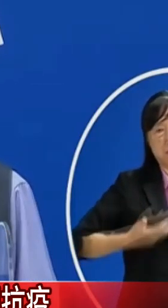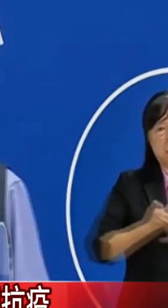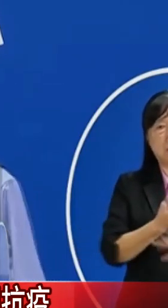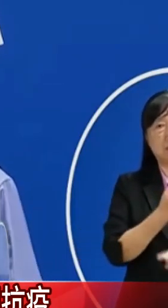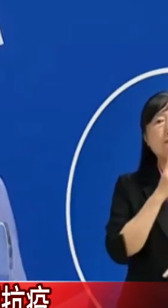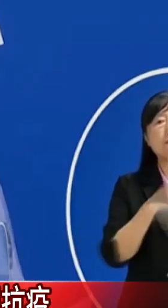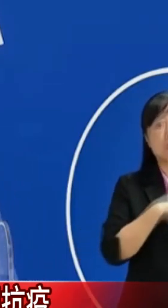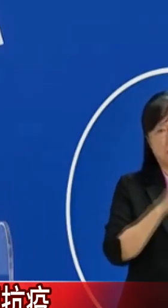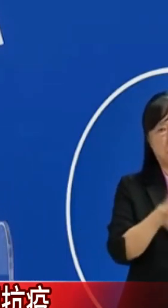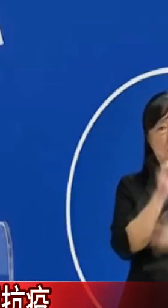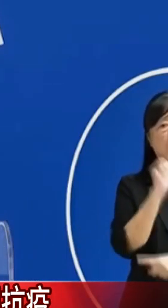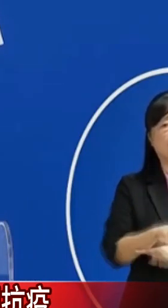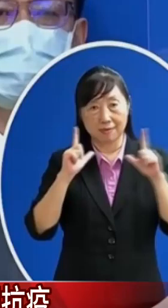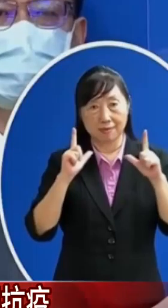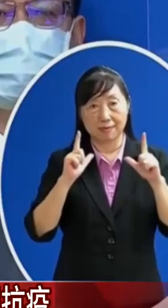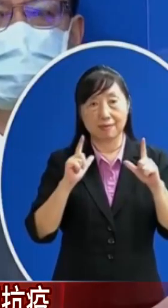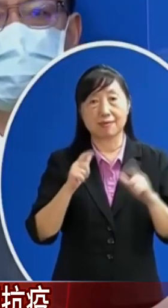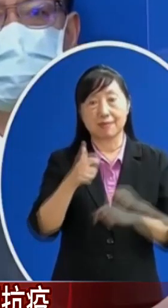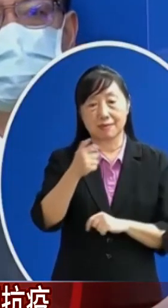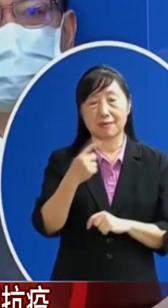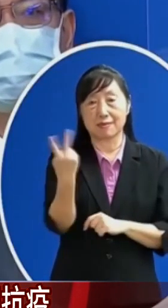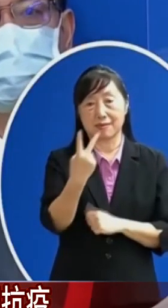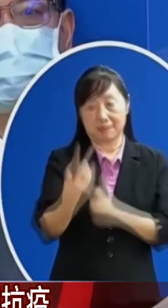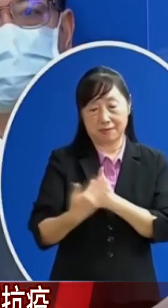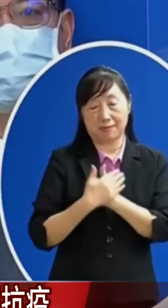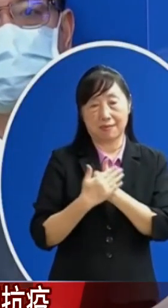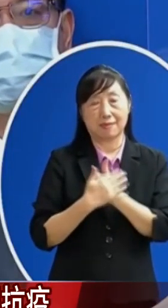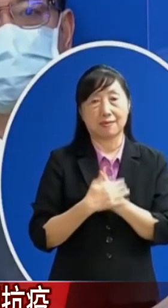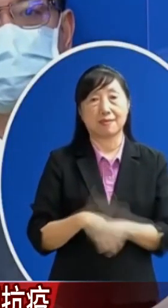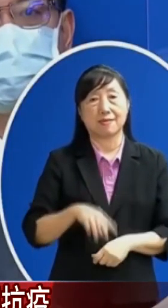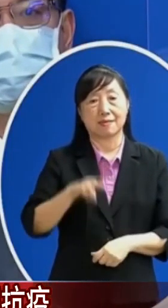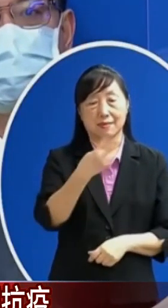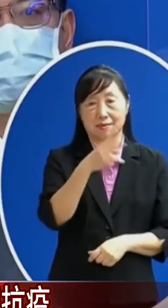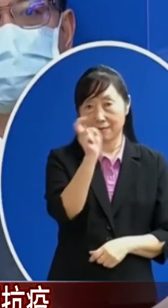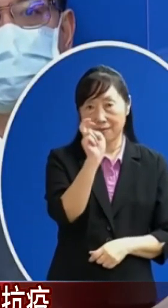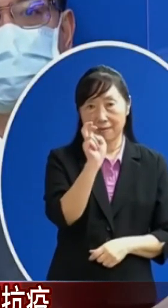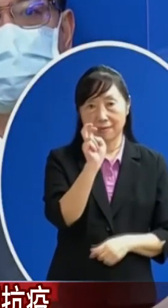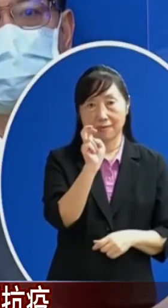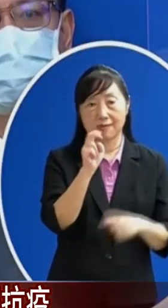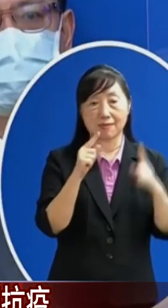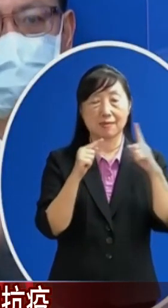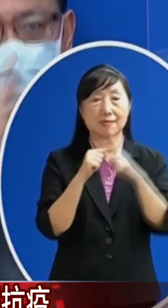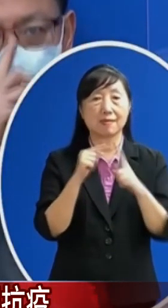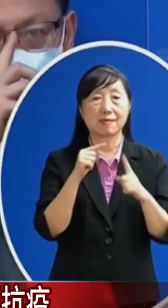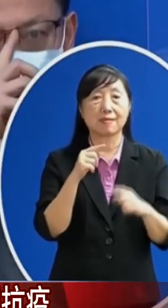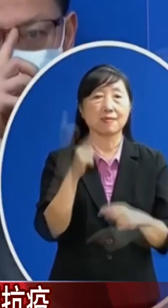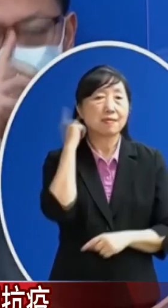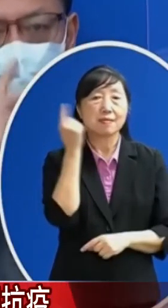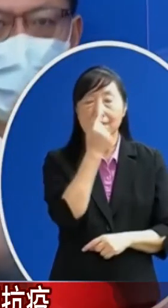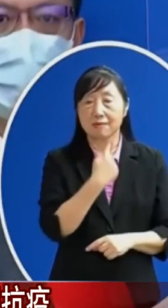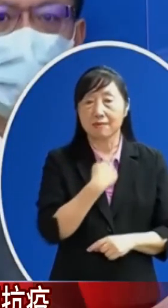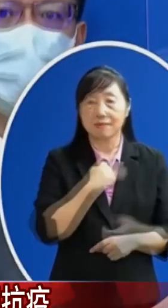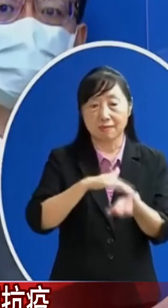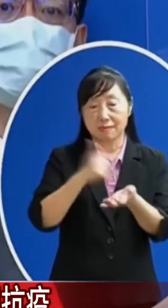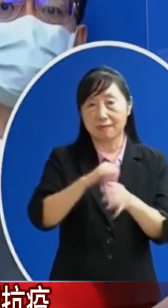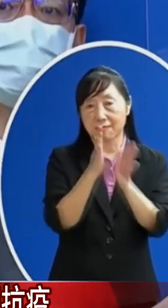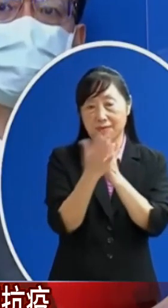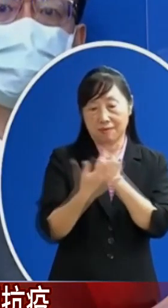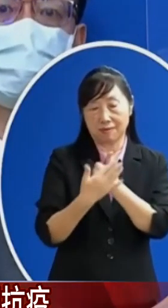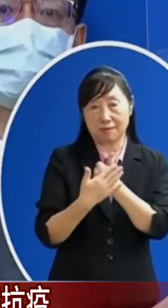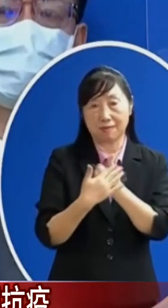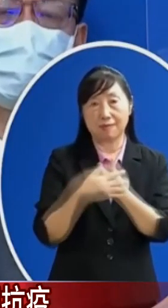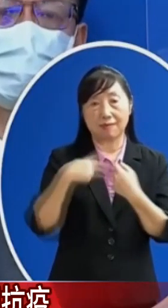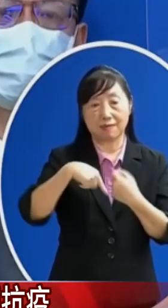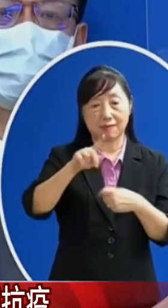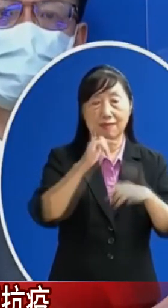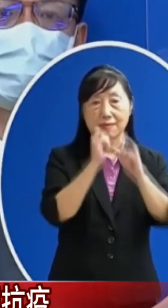场，我们义无反顾。 那感谢他们的相挺，那320位的耳鼻喉科医师投入社区的筛